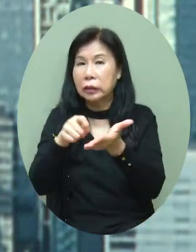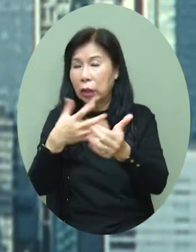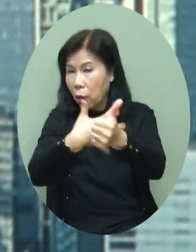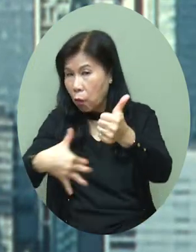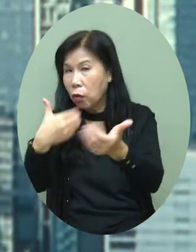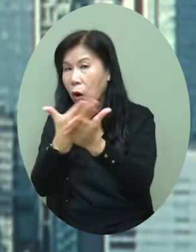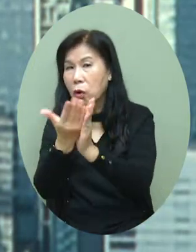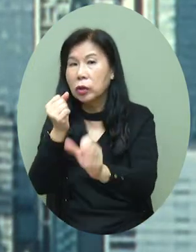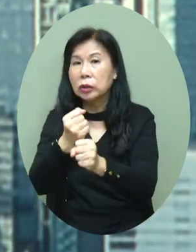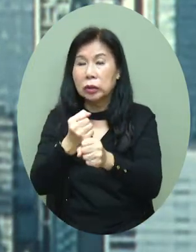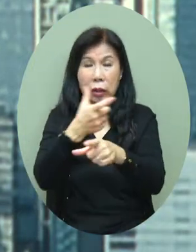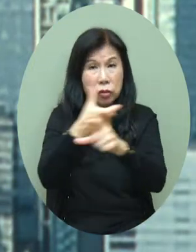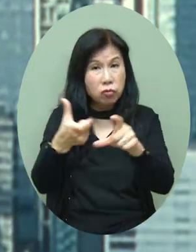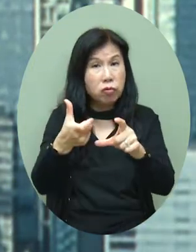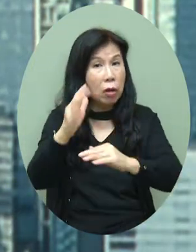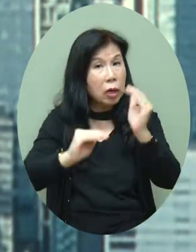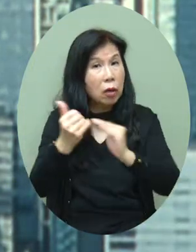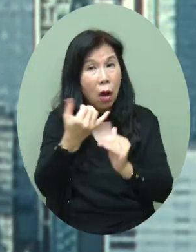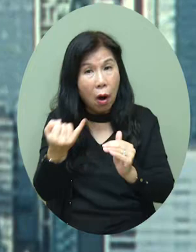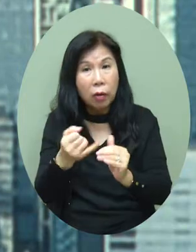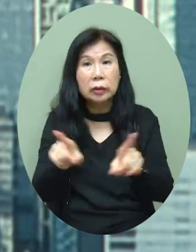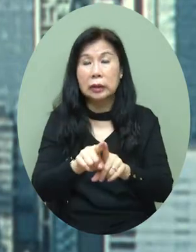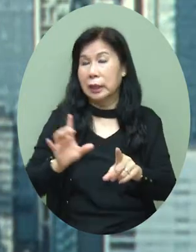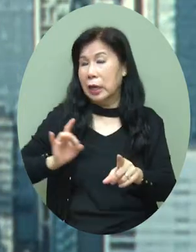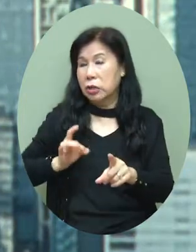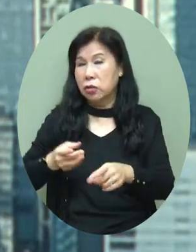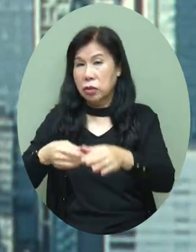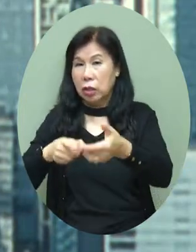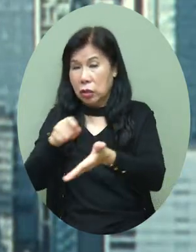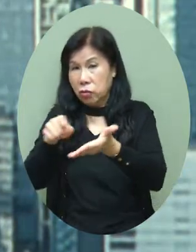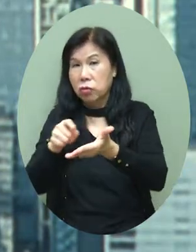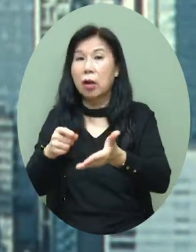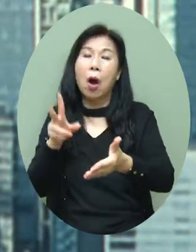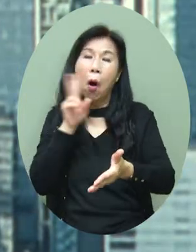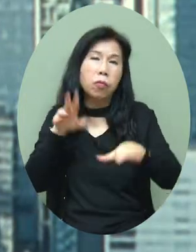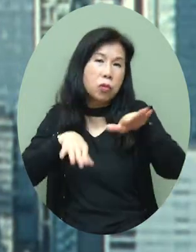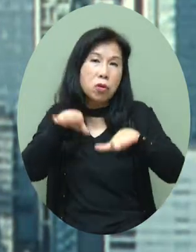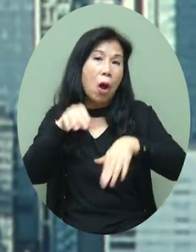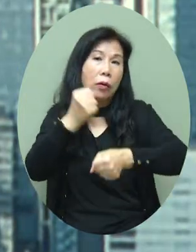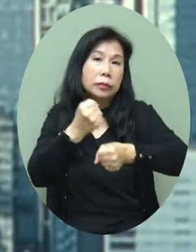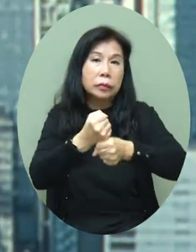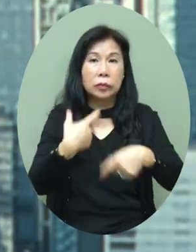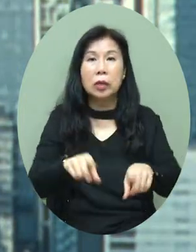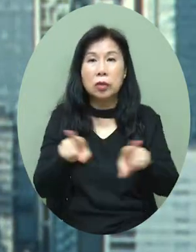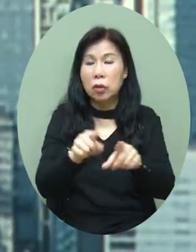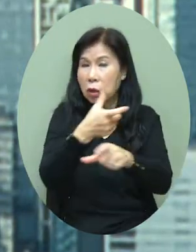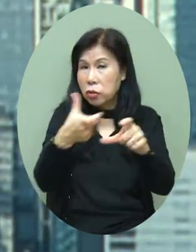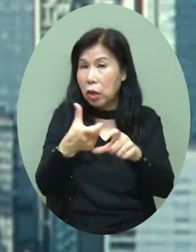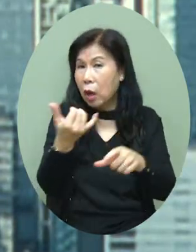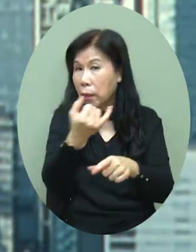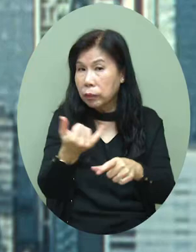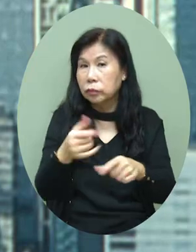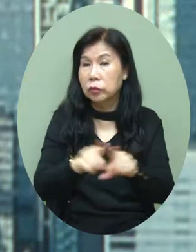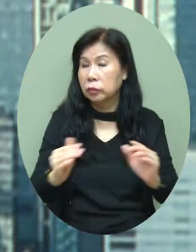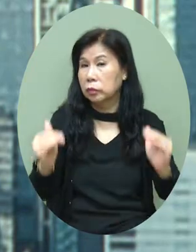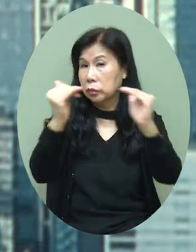系嗰個薪酬水平，同埋喺私營市場做一啲相類近嘅工作嘅薪酬水平，係